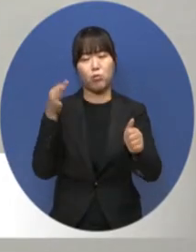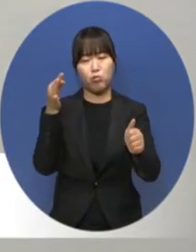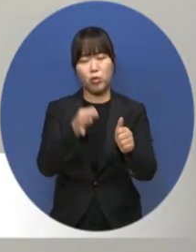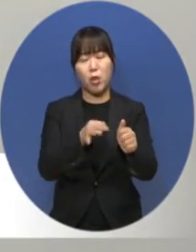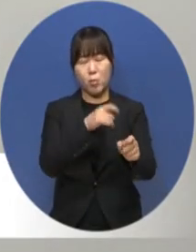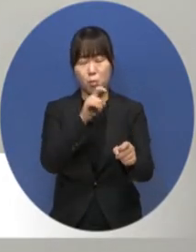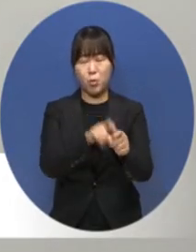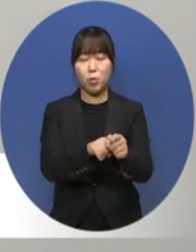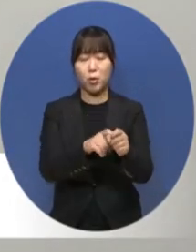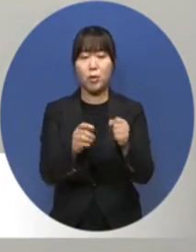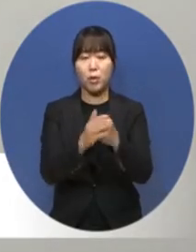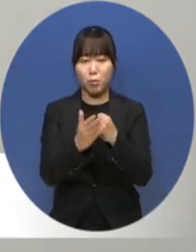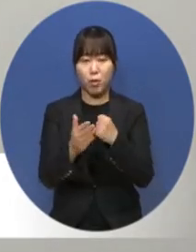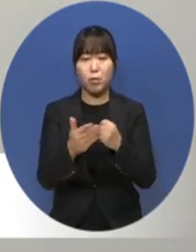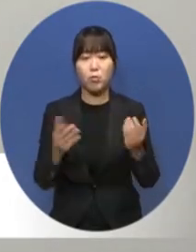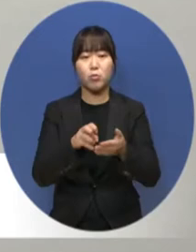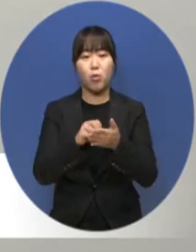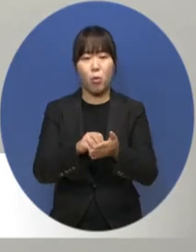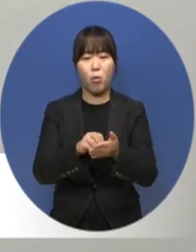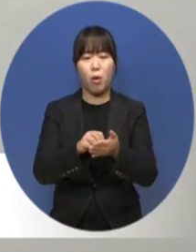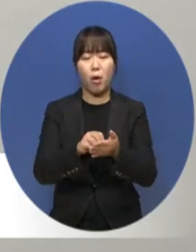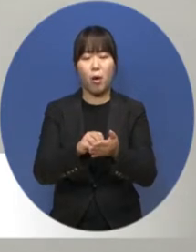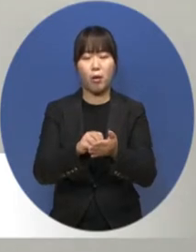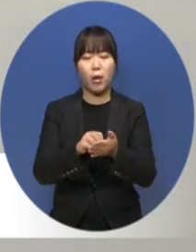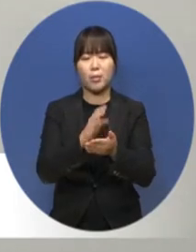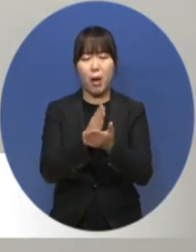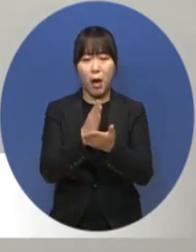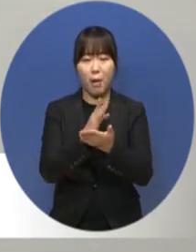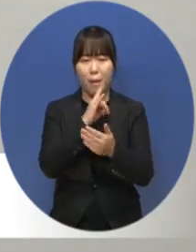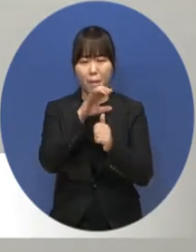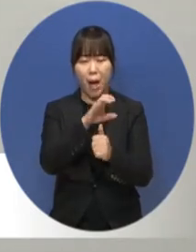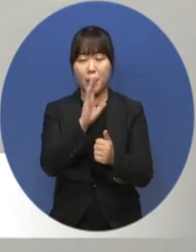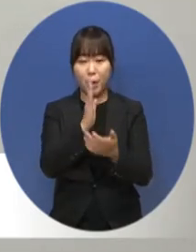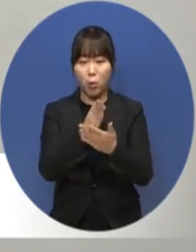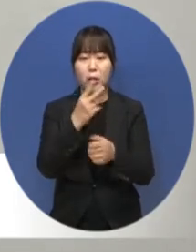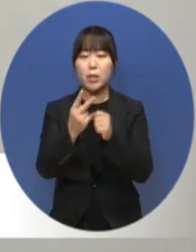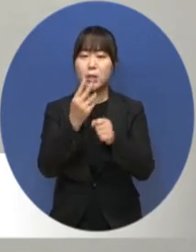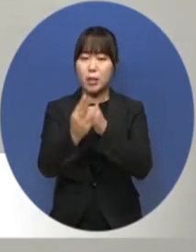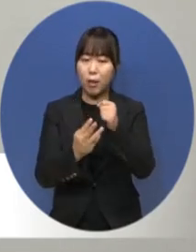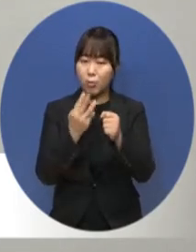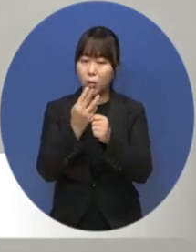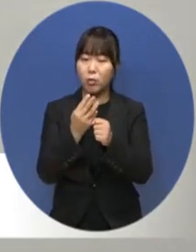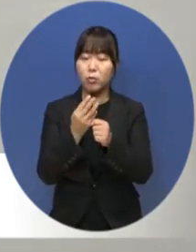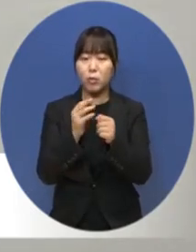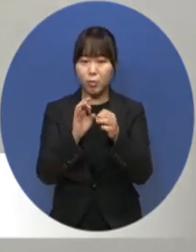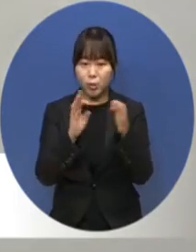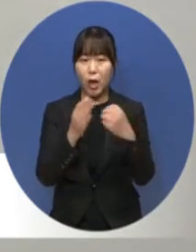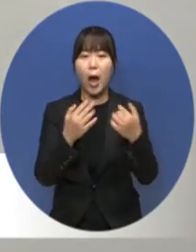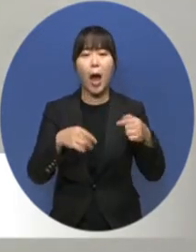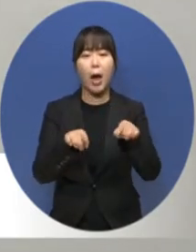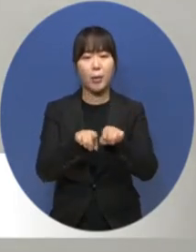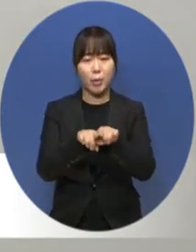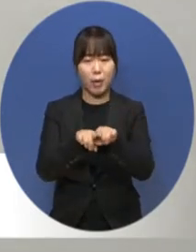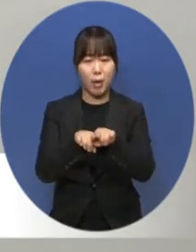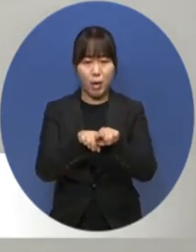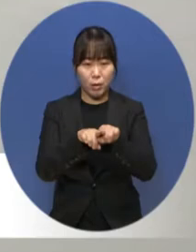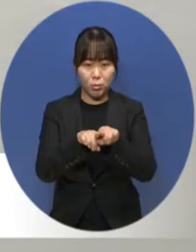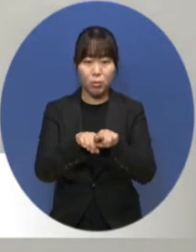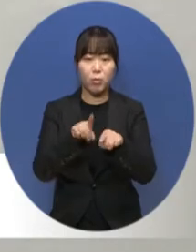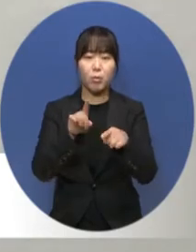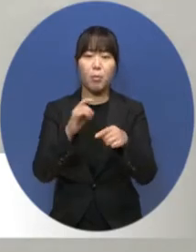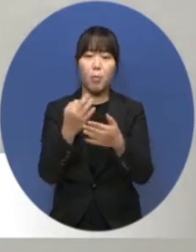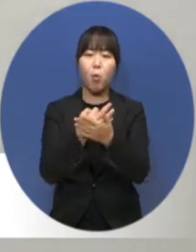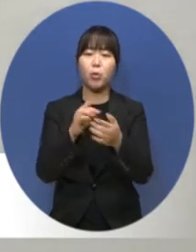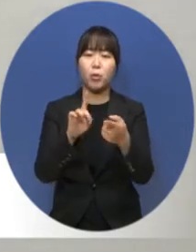하에 취업이나 이런 걸 못하게 묶지 마시고 2년이고 3년이고 5년이고 같이 버는 거는 인정해주는